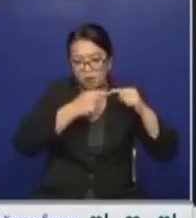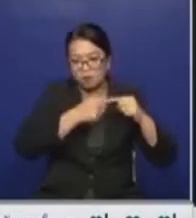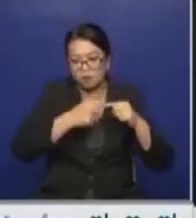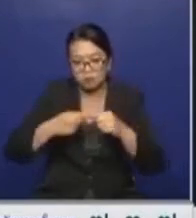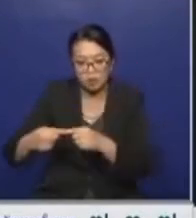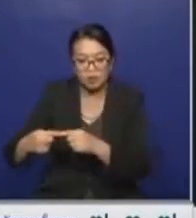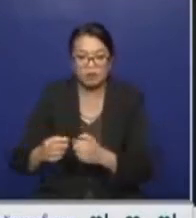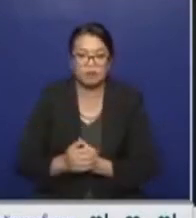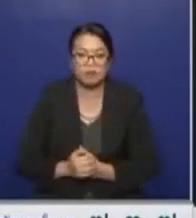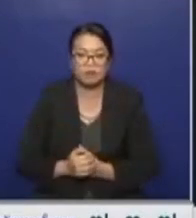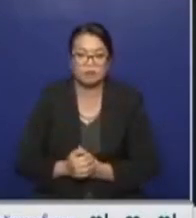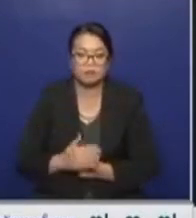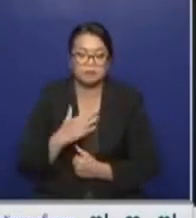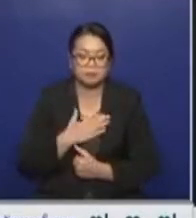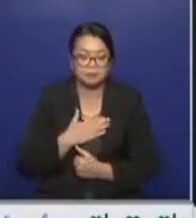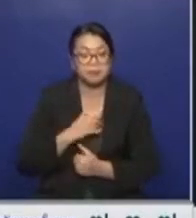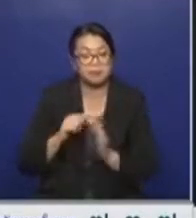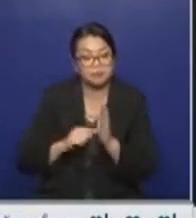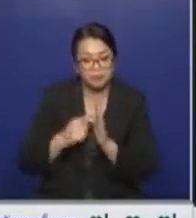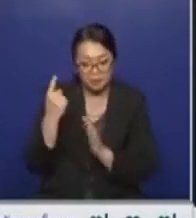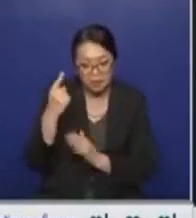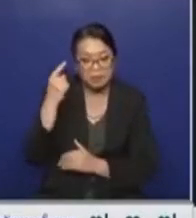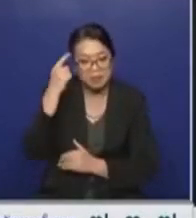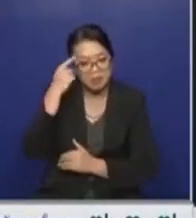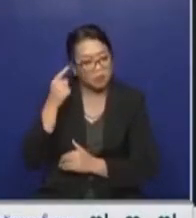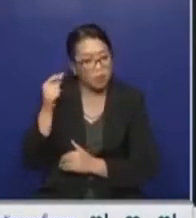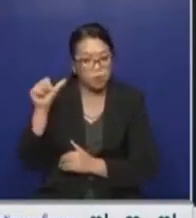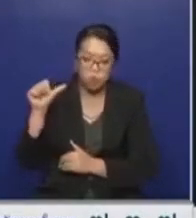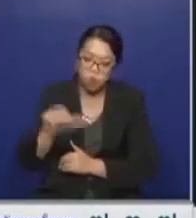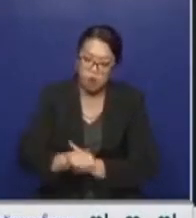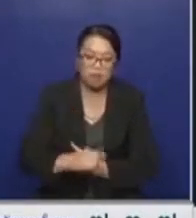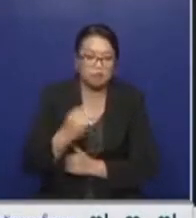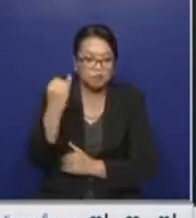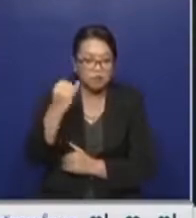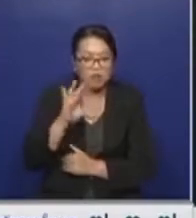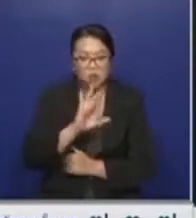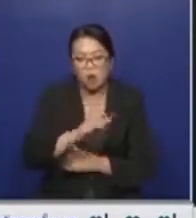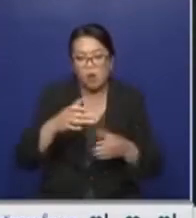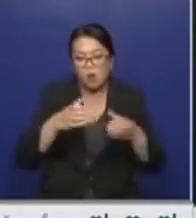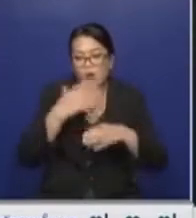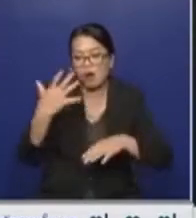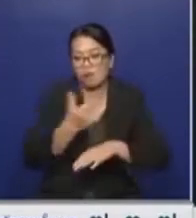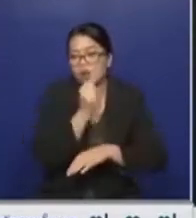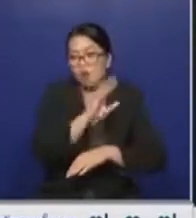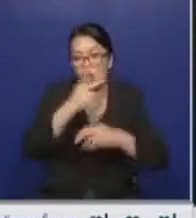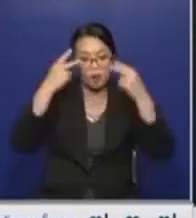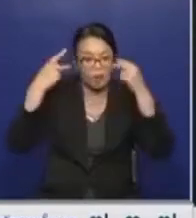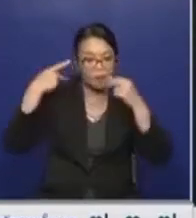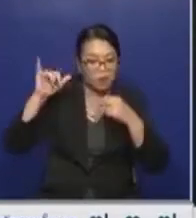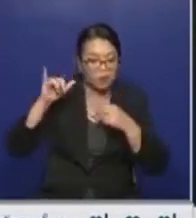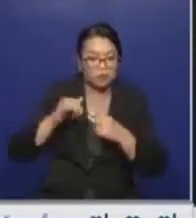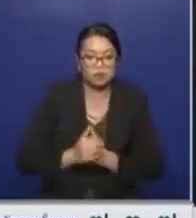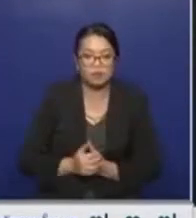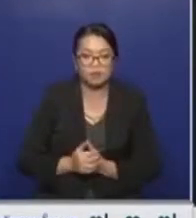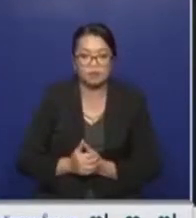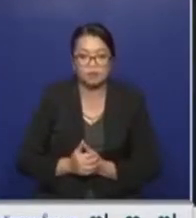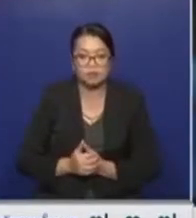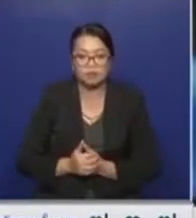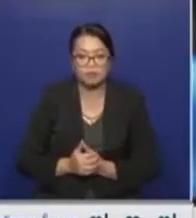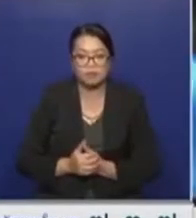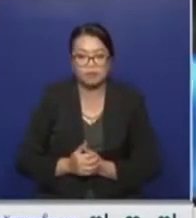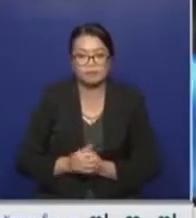นั่นคือจุดเริ่มต้นนะคะแห่งความเลวร้ายค่ะท่านประธานความเป็นเจ้าของประเทศของประชาชน